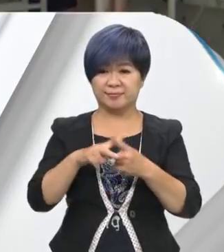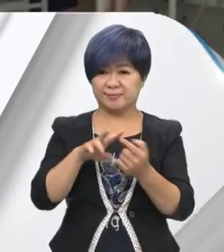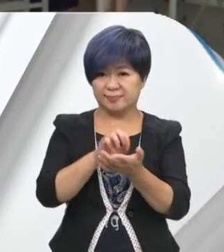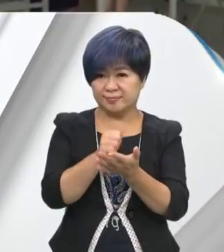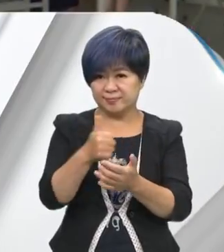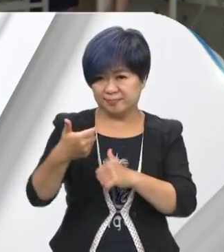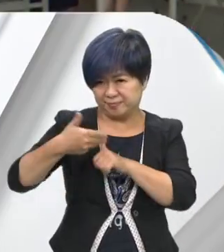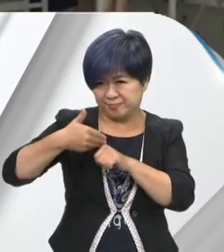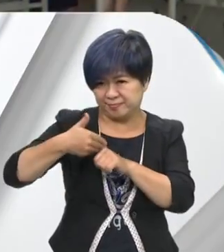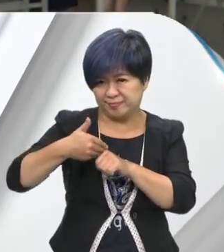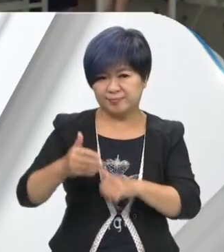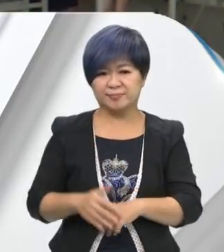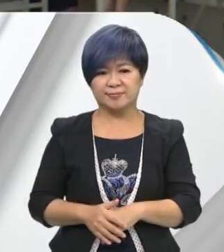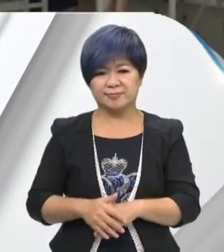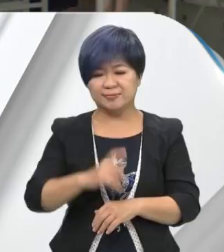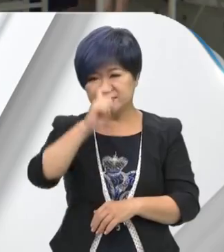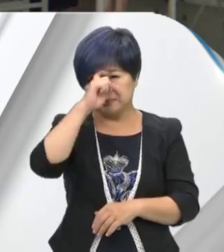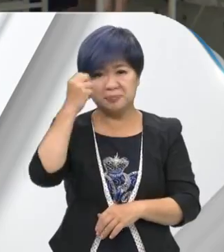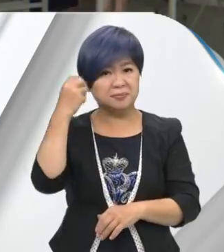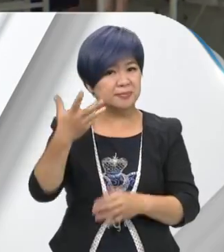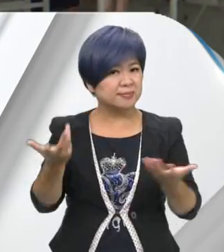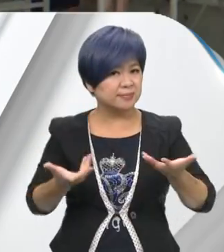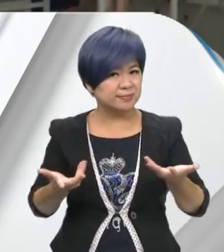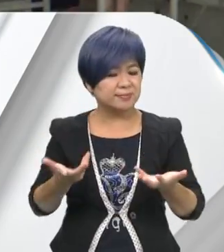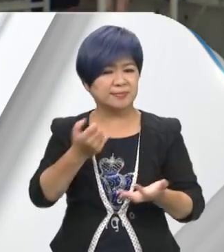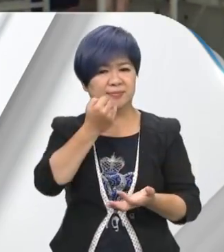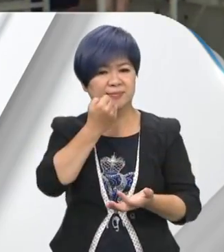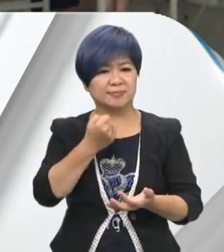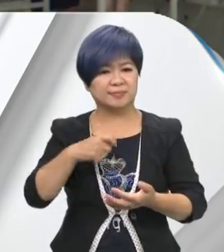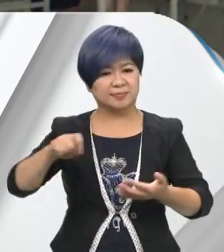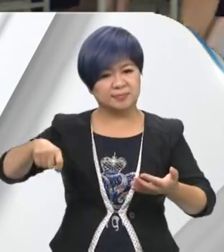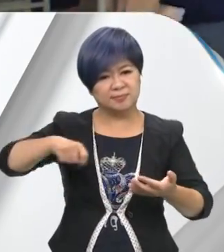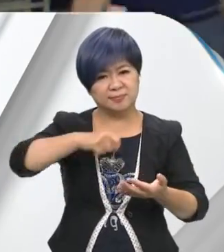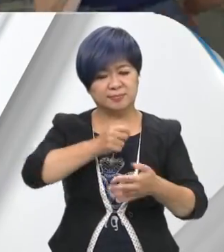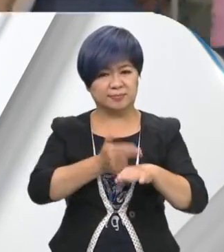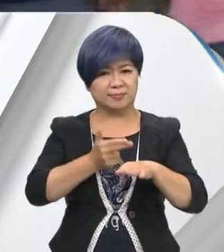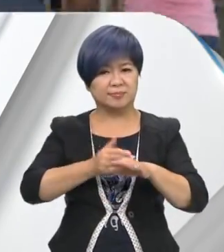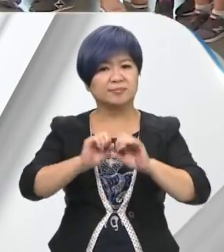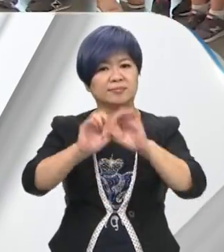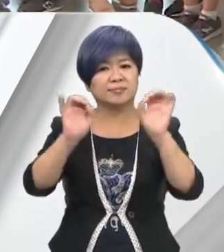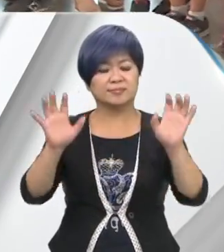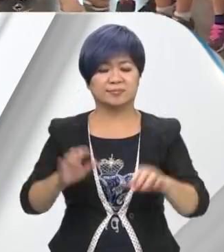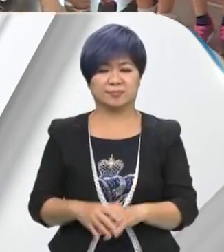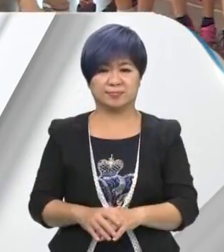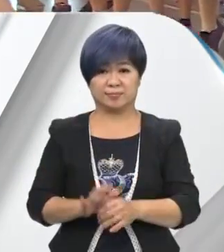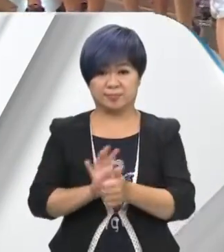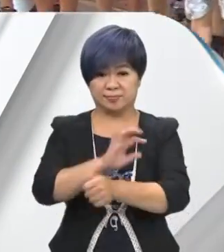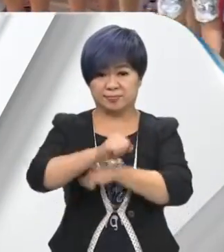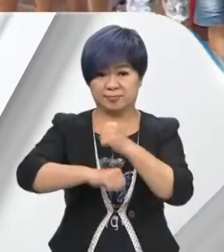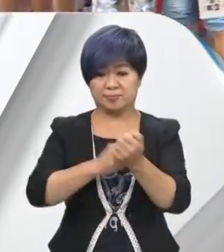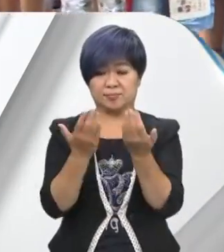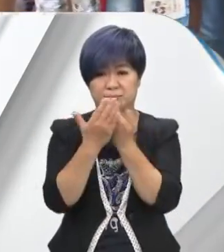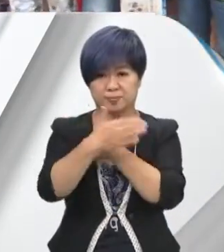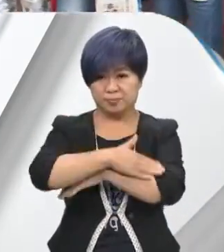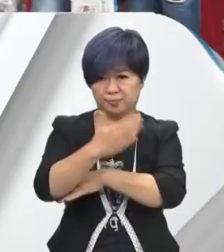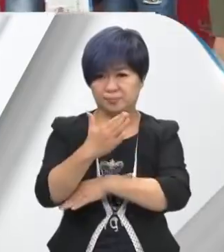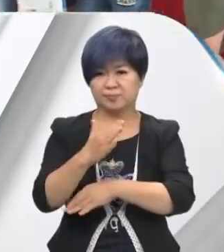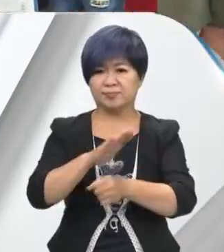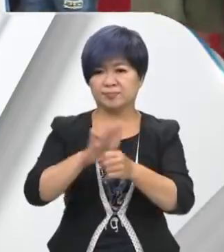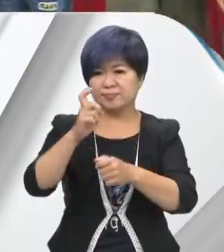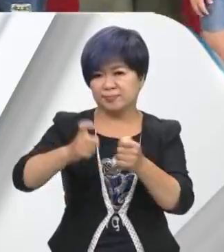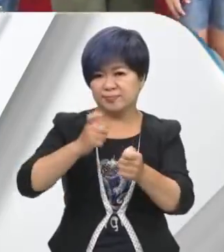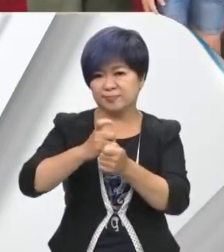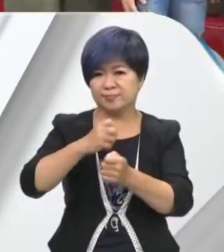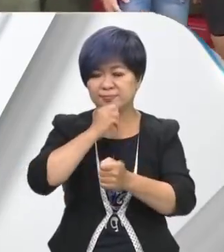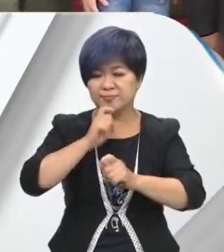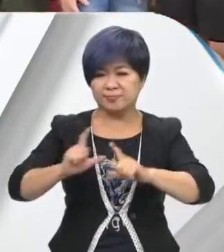培养，我希望把更新的事情用那个写作的方式来告诉大家。 推动突破教育满10年，屏东县